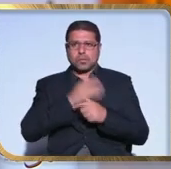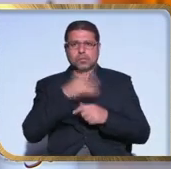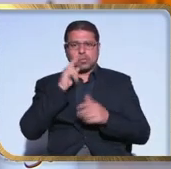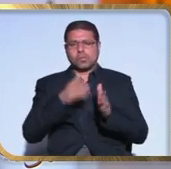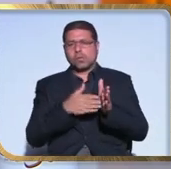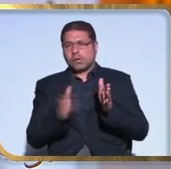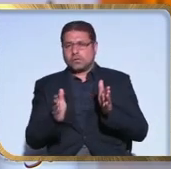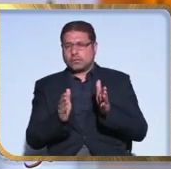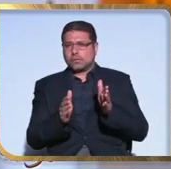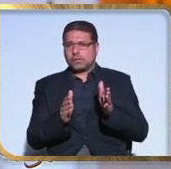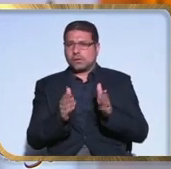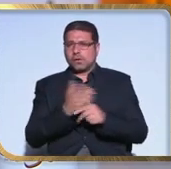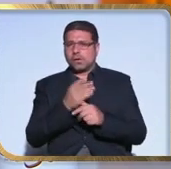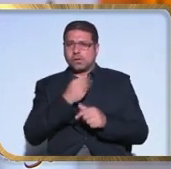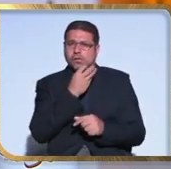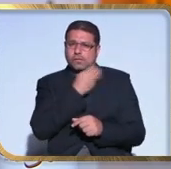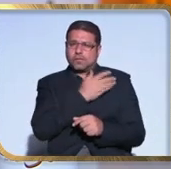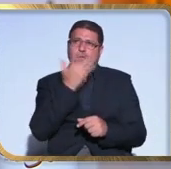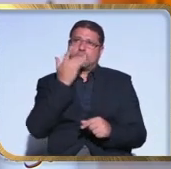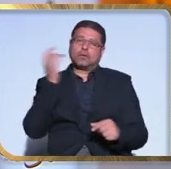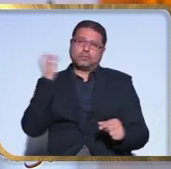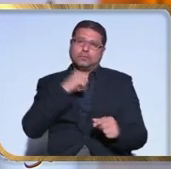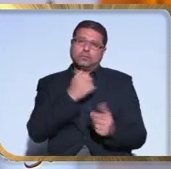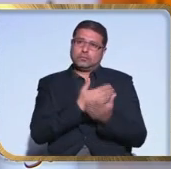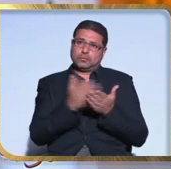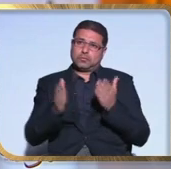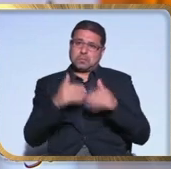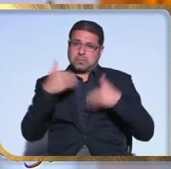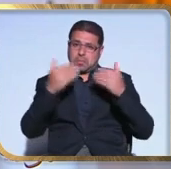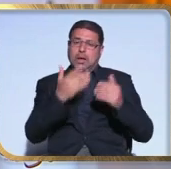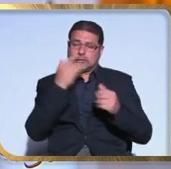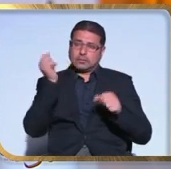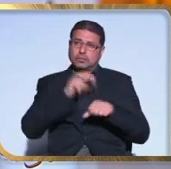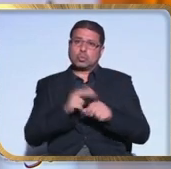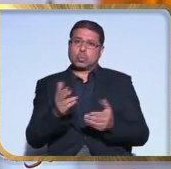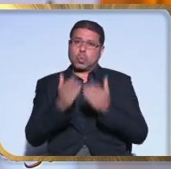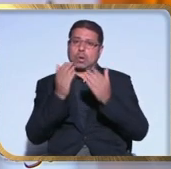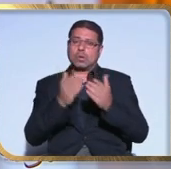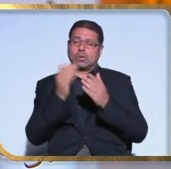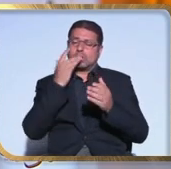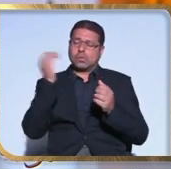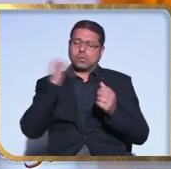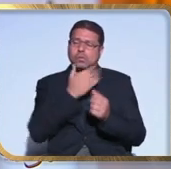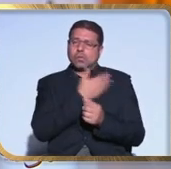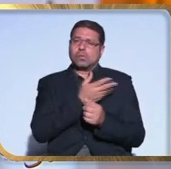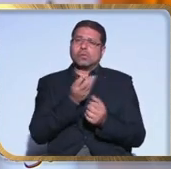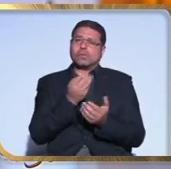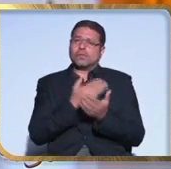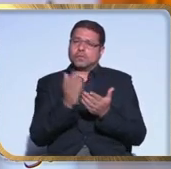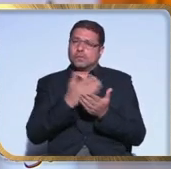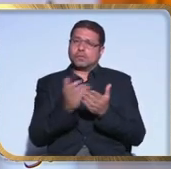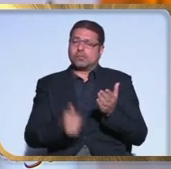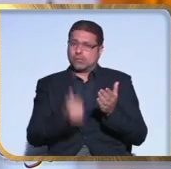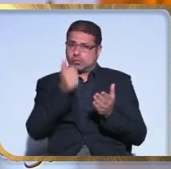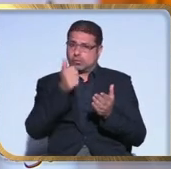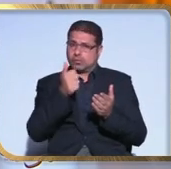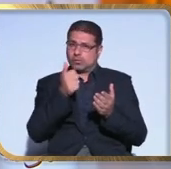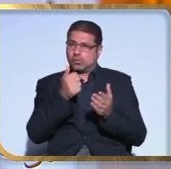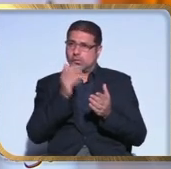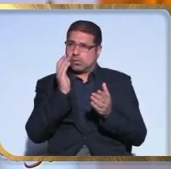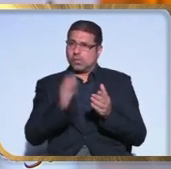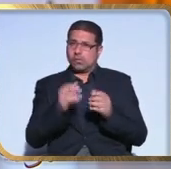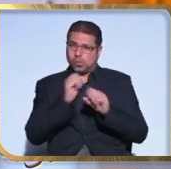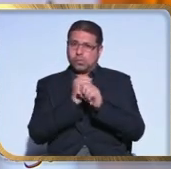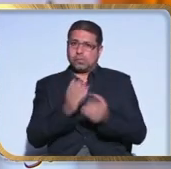مخالفه فاستغفر وتاب هل بعد الت الدعاء بالتوبه والاستغفار و و هل انه